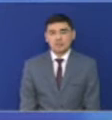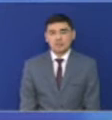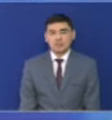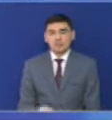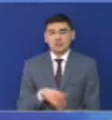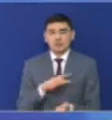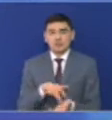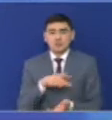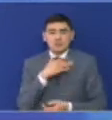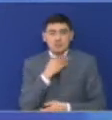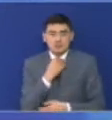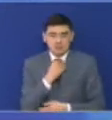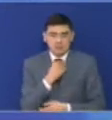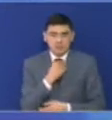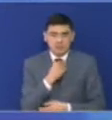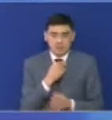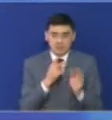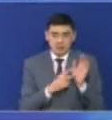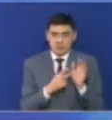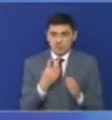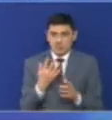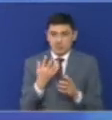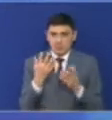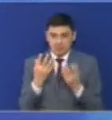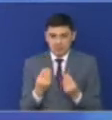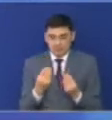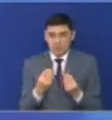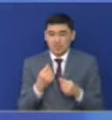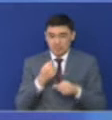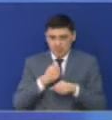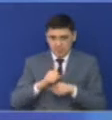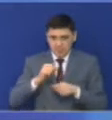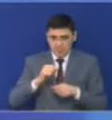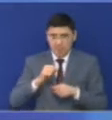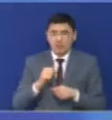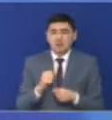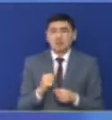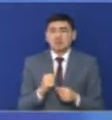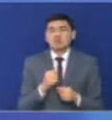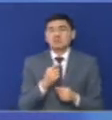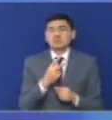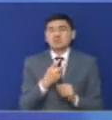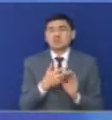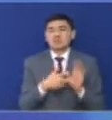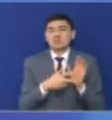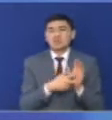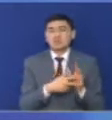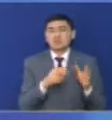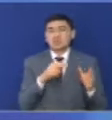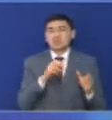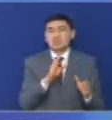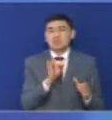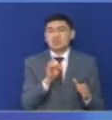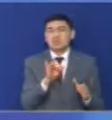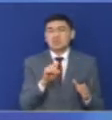«Семей» в рамках республиканской акции «75 дней Победы» торжественно встретили боевое знамя 238-й стрелковой дивизии,